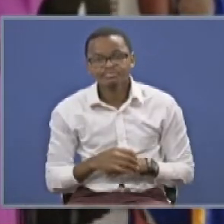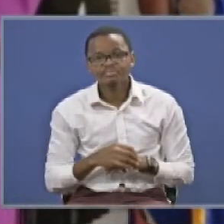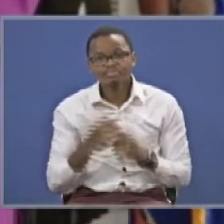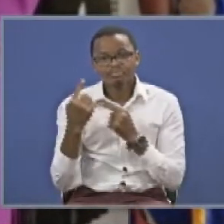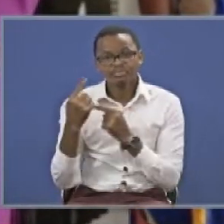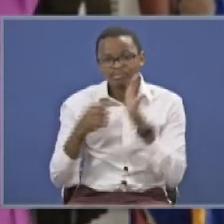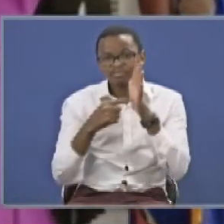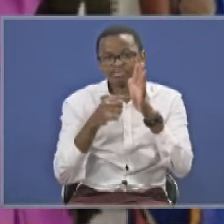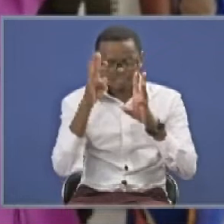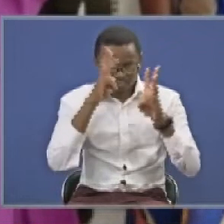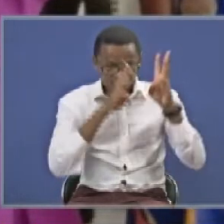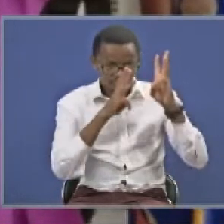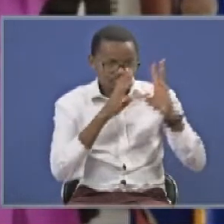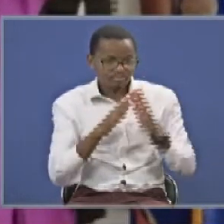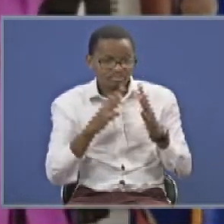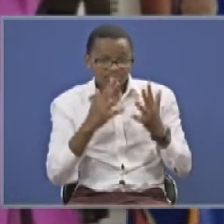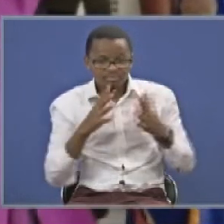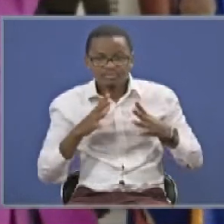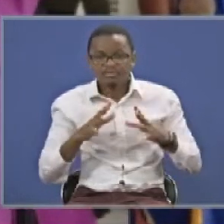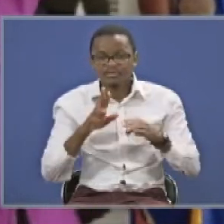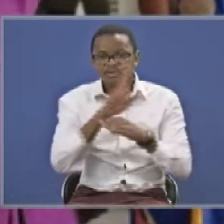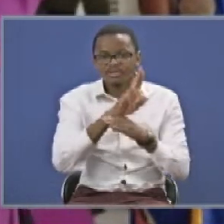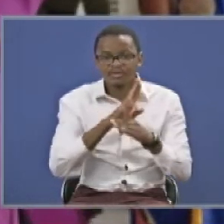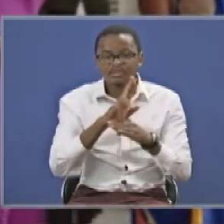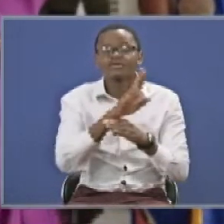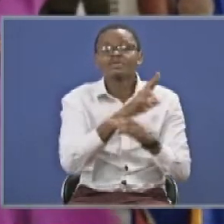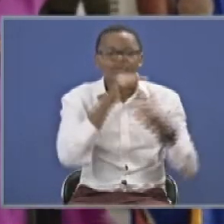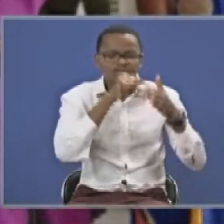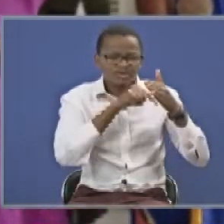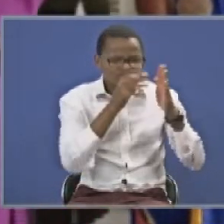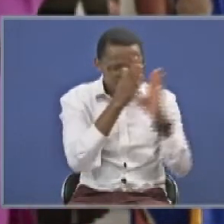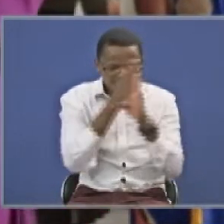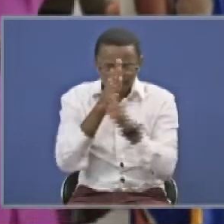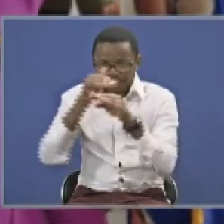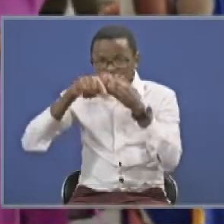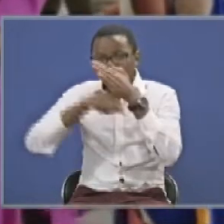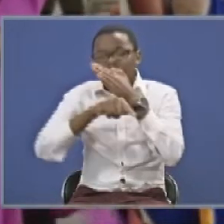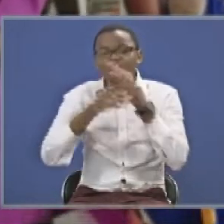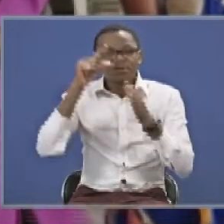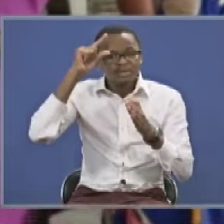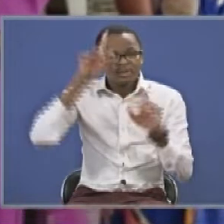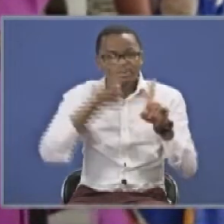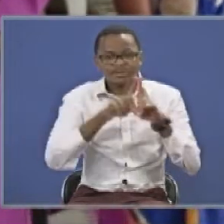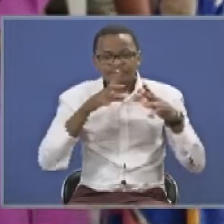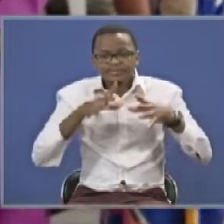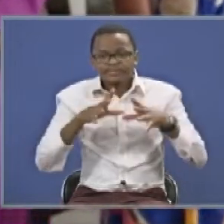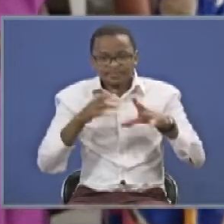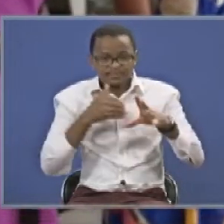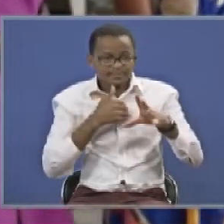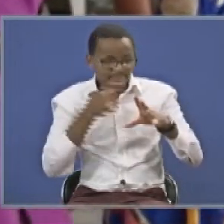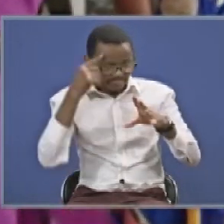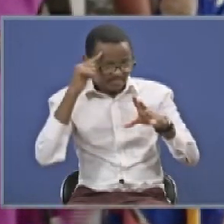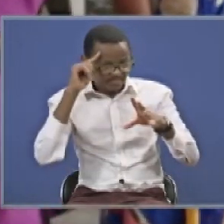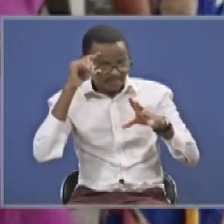Kingi ameonyesha wasiwasi wake na jinsi wakazi wanatumia vichochoro kuingia na kupitia kaunti ya Mombasa, huku watu wengine